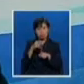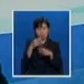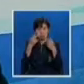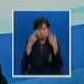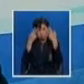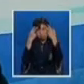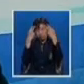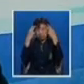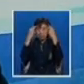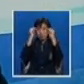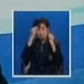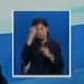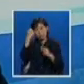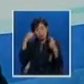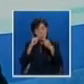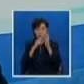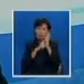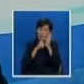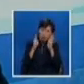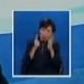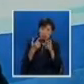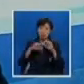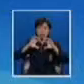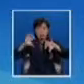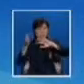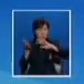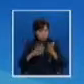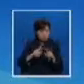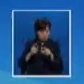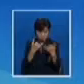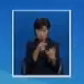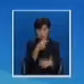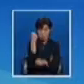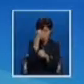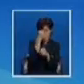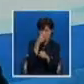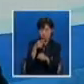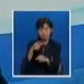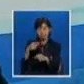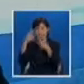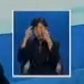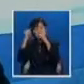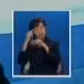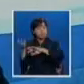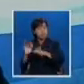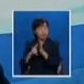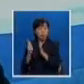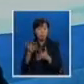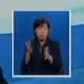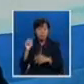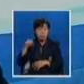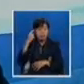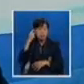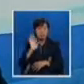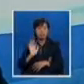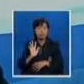คิดในการไม่ว่าจะลาออกหรือยุบสภาภายใต้สถานการณ์การชุมนุมณปัจจุบันใช่ไหมคะ ผมได้บอกไปแล้วนะครับว่าถ้า